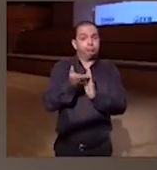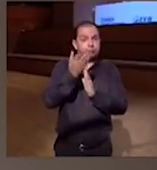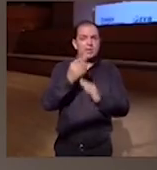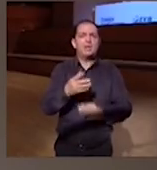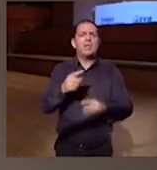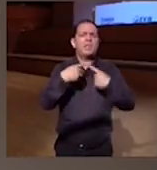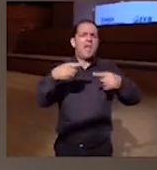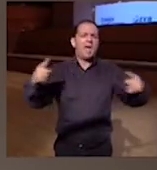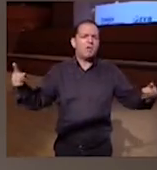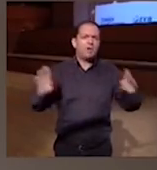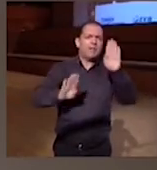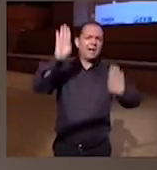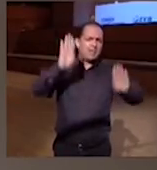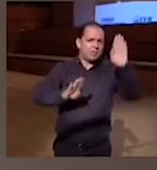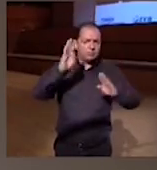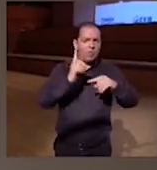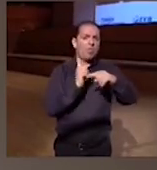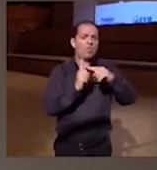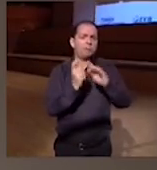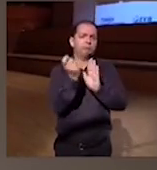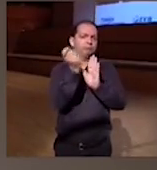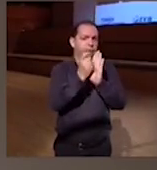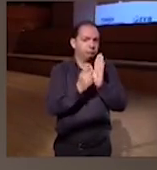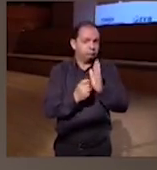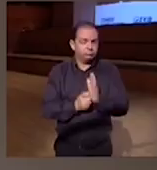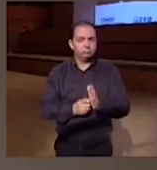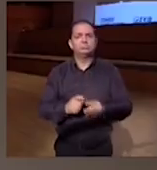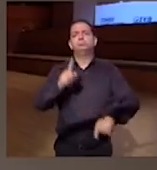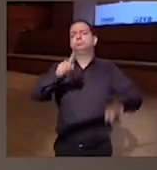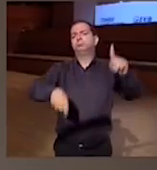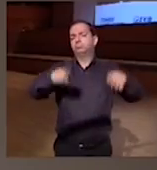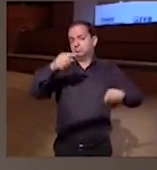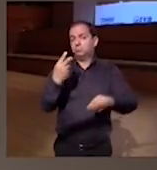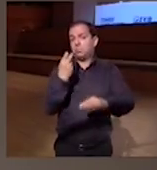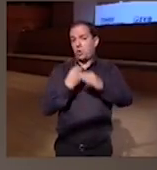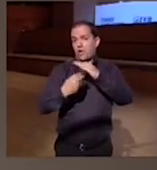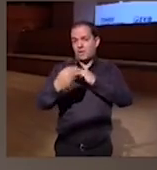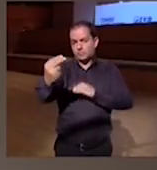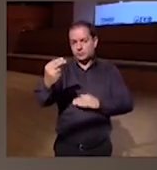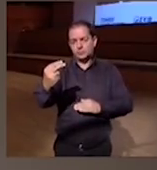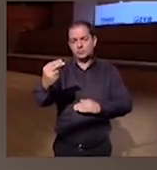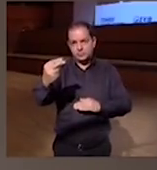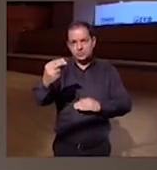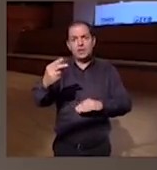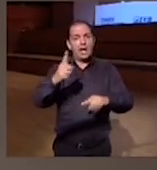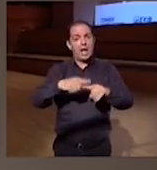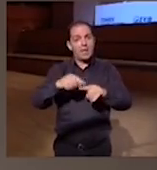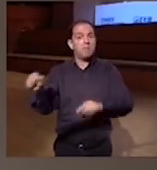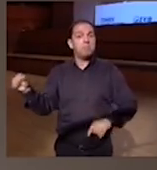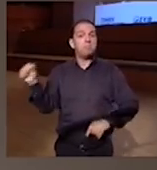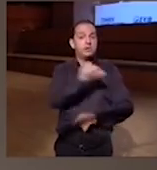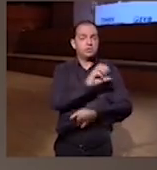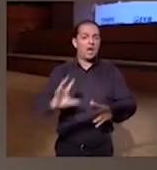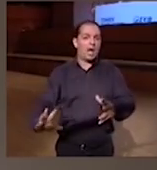ομολόγων, ενώ οι ανεξάρτητοι διεθνείς οργανισμοί προβλέπουν επιστροφή στην ανάπτυξη για την οικονομία